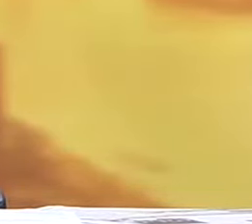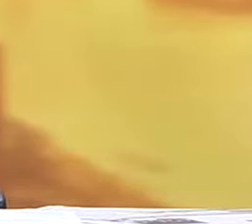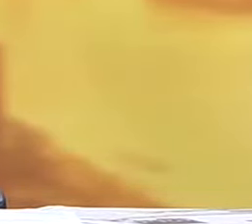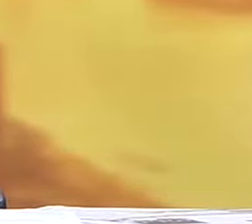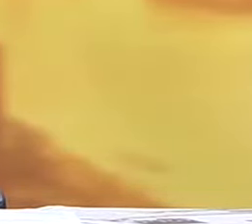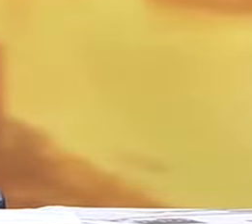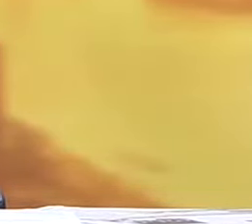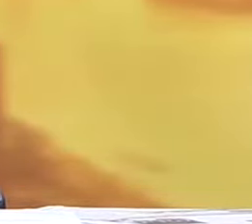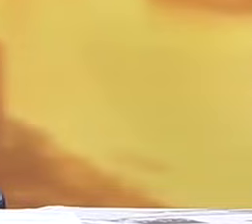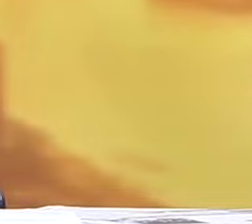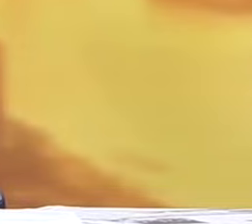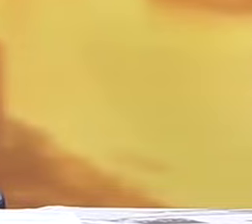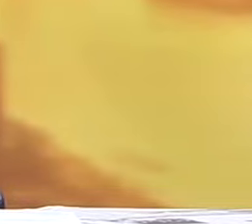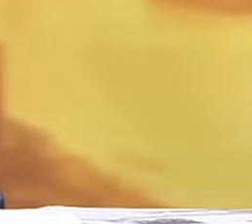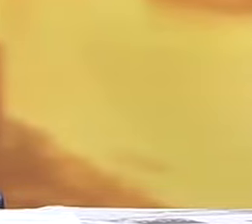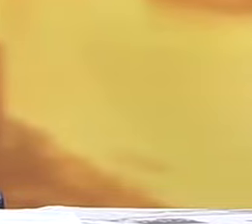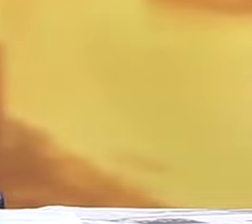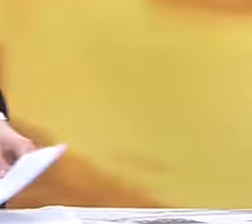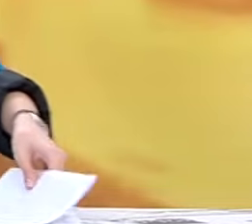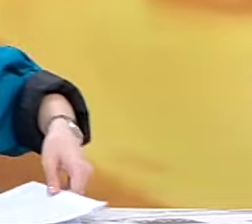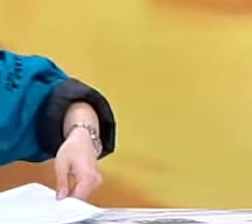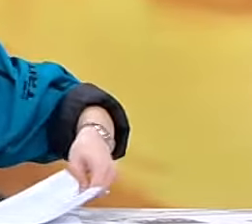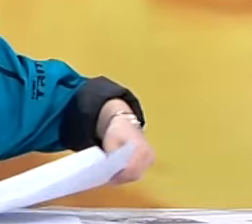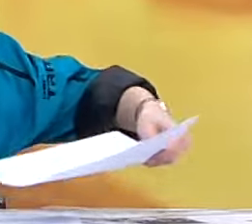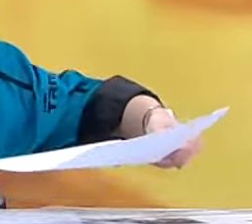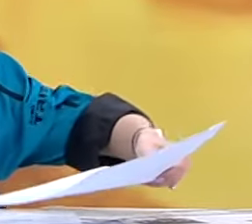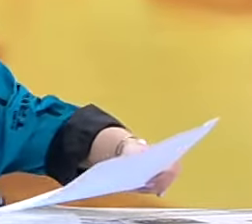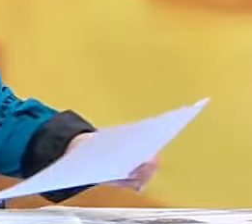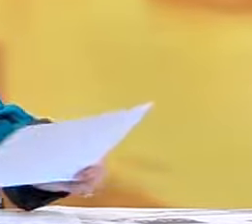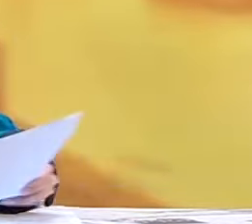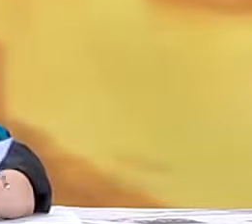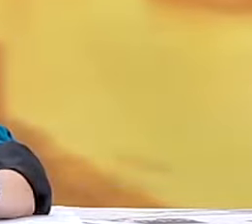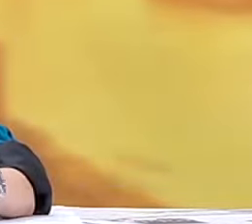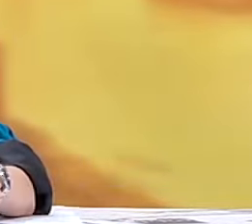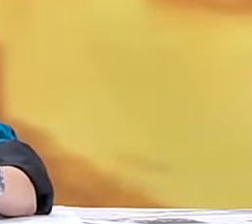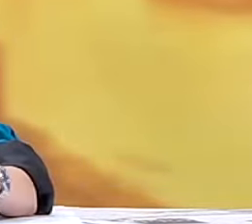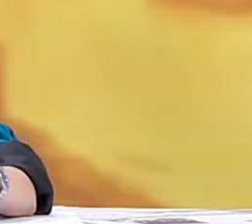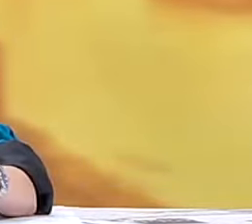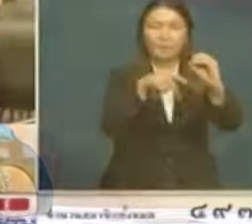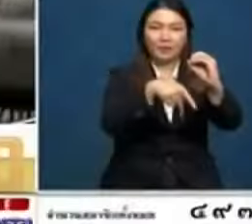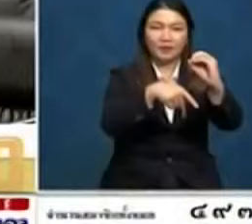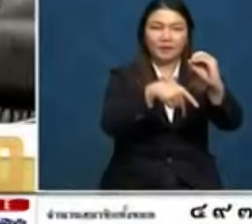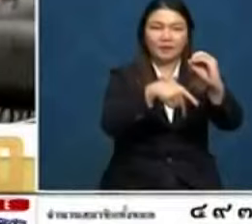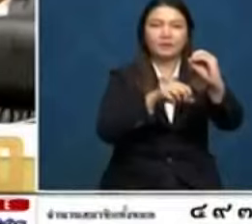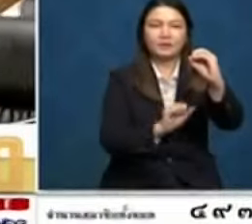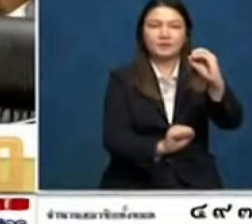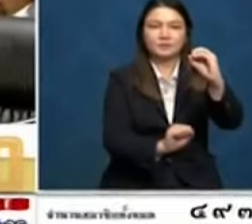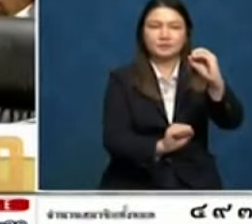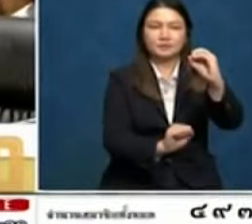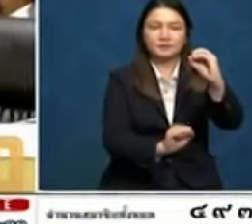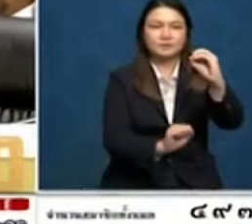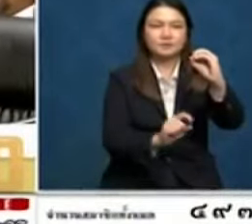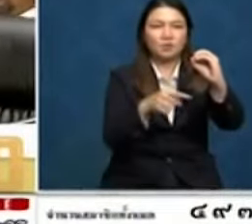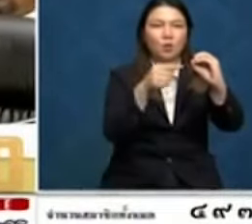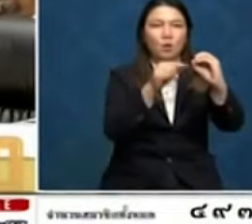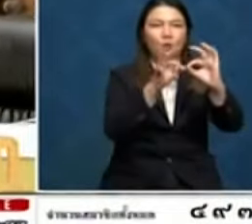กันตพงษ์ใช่มั้ยคะอผมไม่รู้ผมไม่รู้อาจจะตกข่าวได้เนี่ยแต่อย่างน้อยเนี่ยด้วยลีลานะเมื่อวานเนื้อหาเนี่ยตะกี้พอพูดอย่างที่พี่